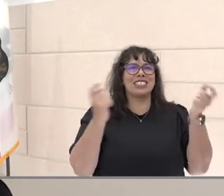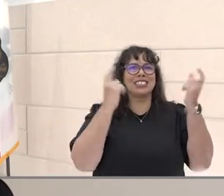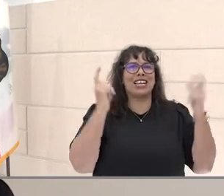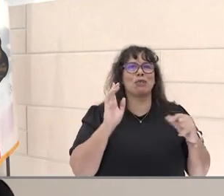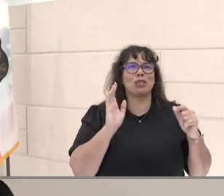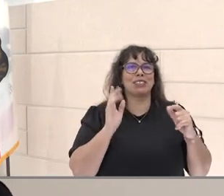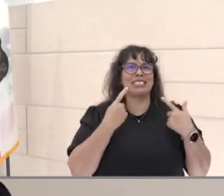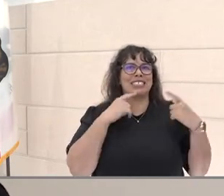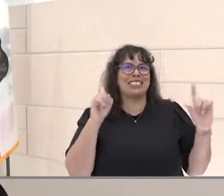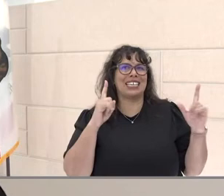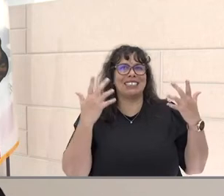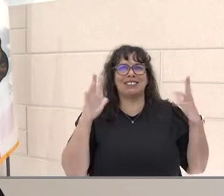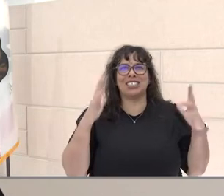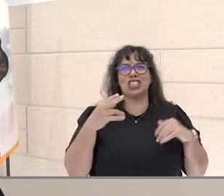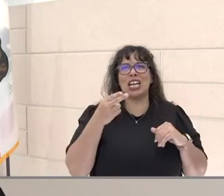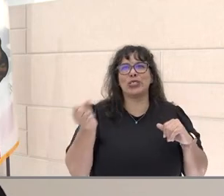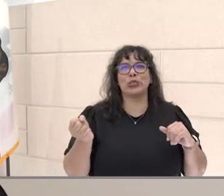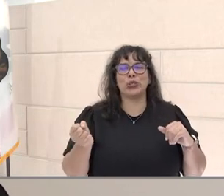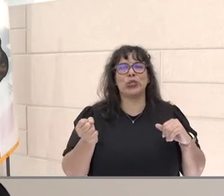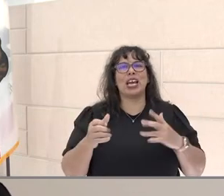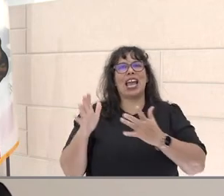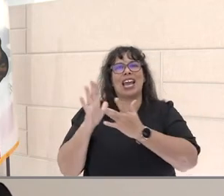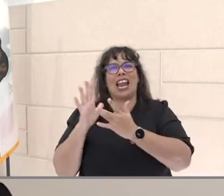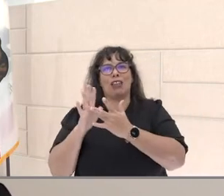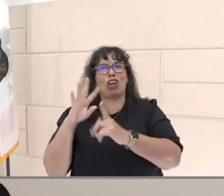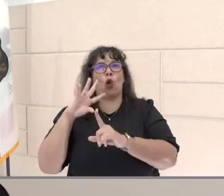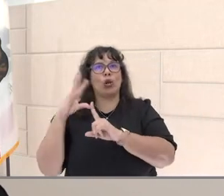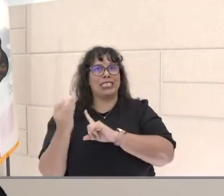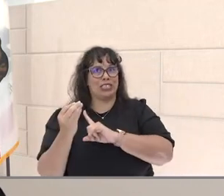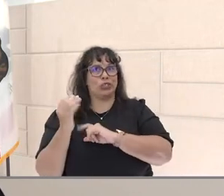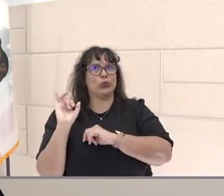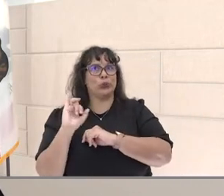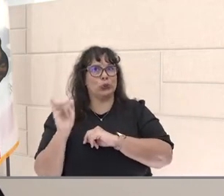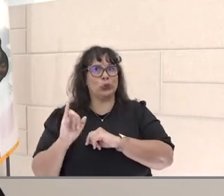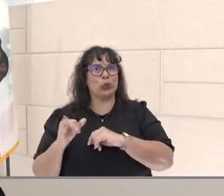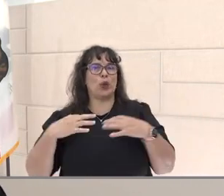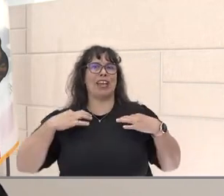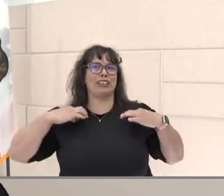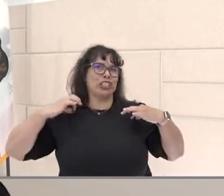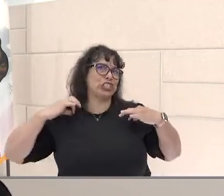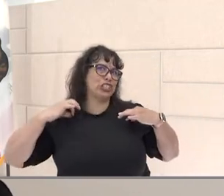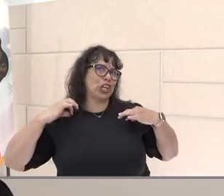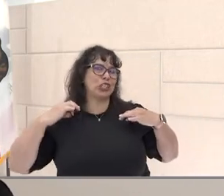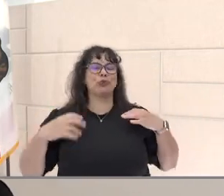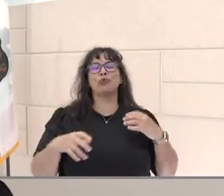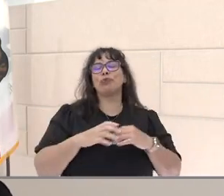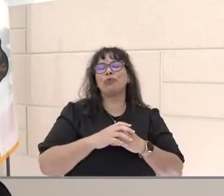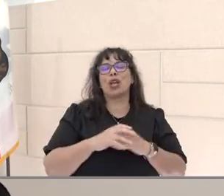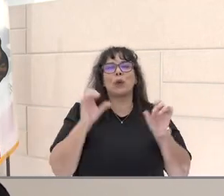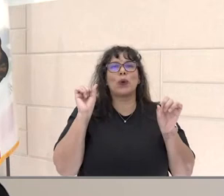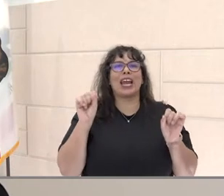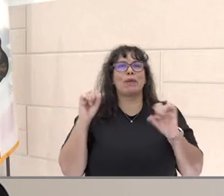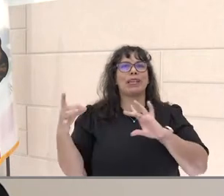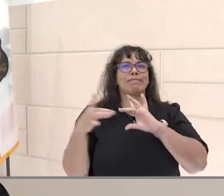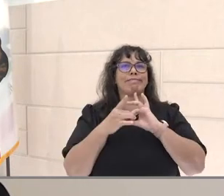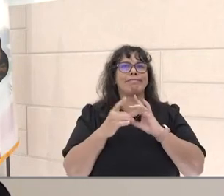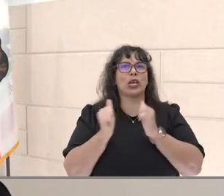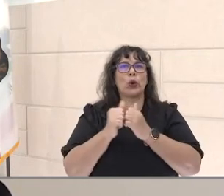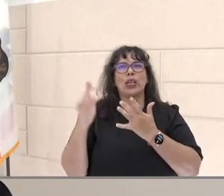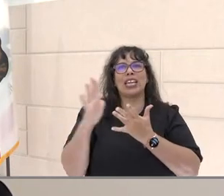มือเกฮาธาเปรอาคายได้เติร์กออสดังกุดนั้นดับใบออบออมปีเอาไว้